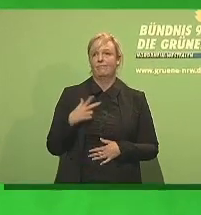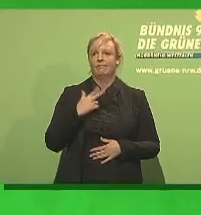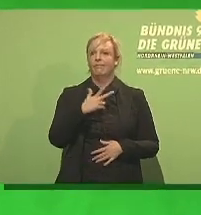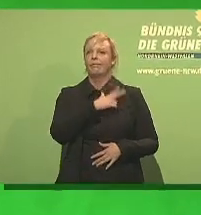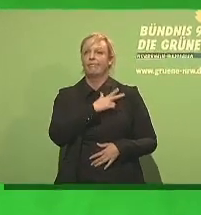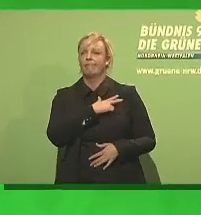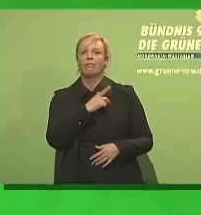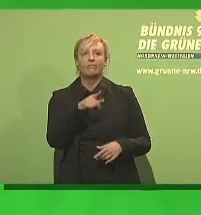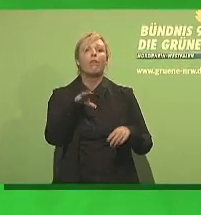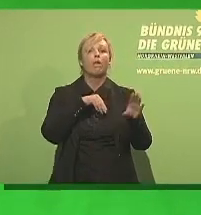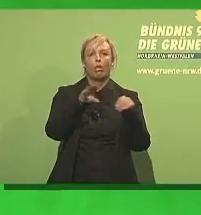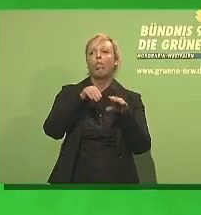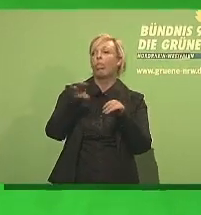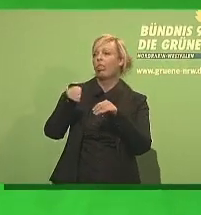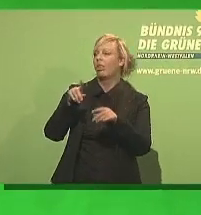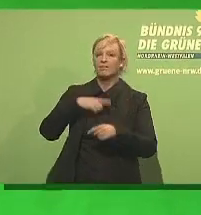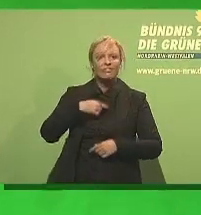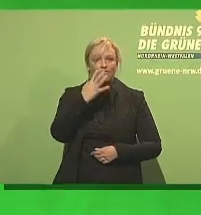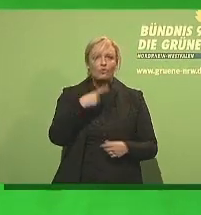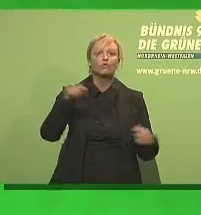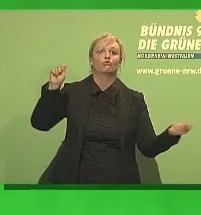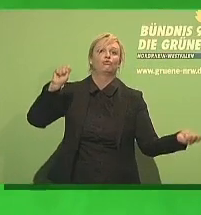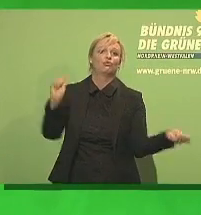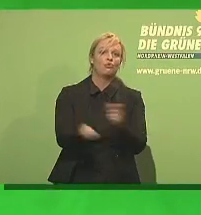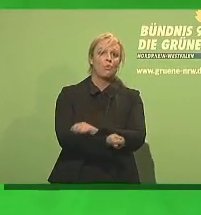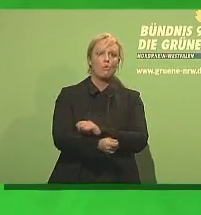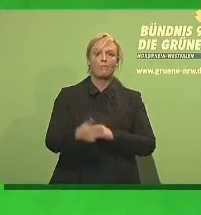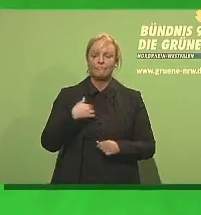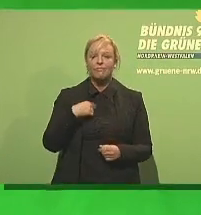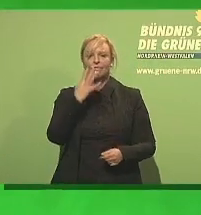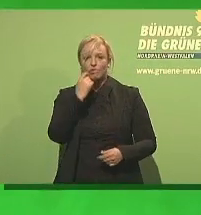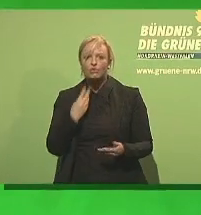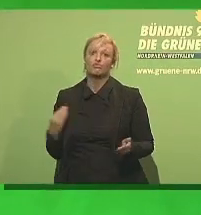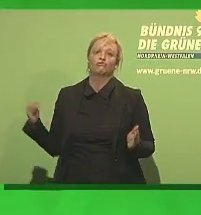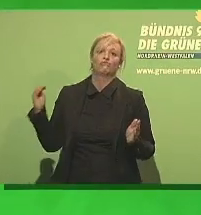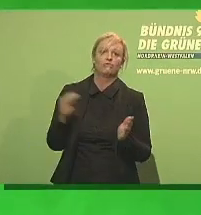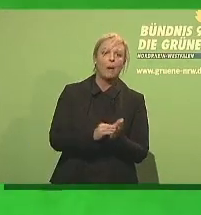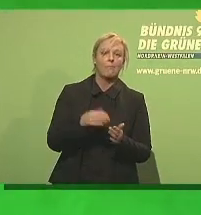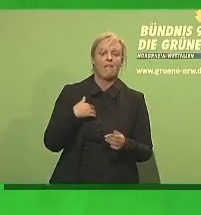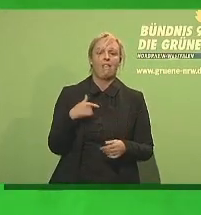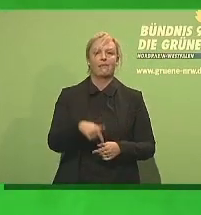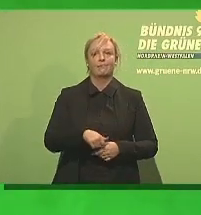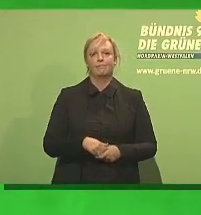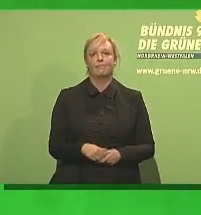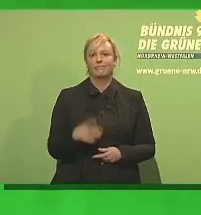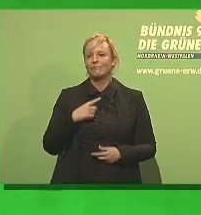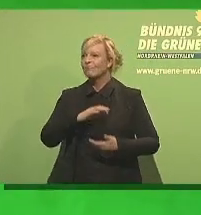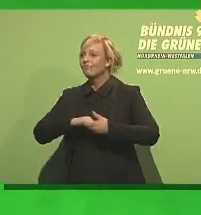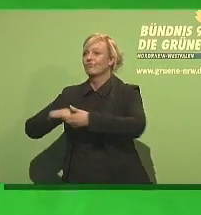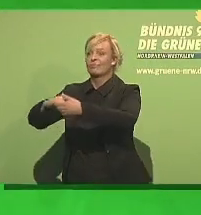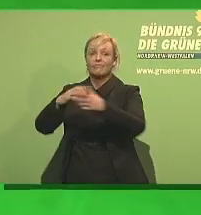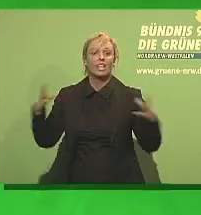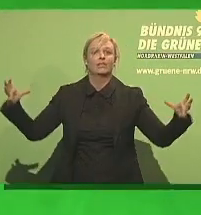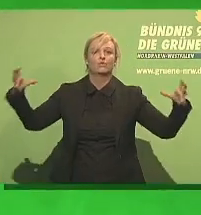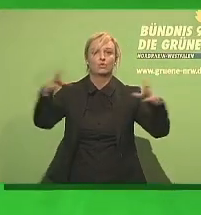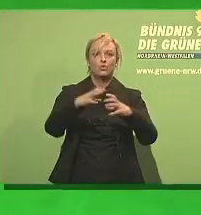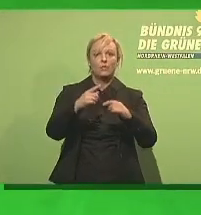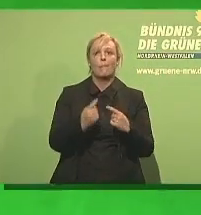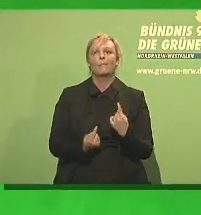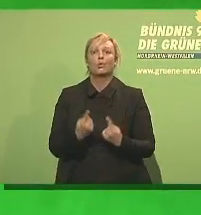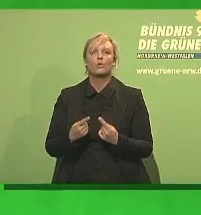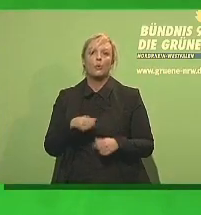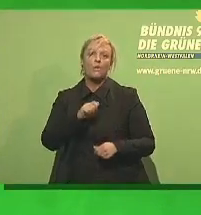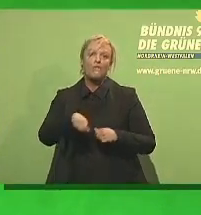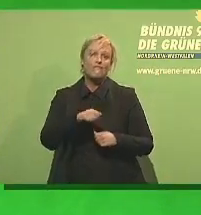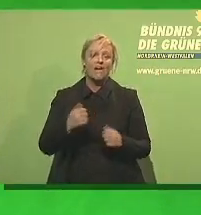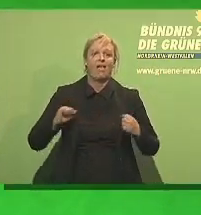zur Kenntnis, wir wollen sie ändern. Und ich wäre gern dabei und würde mit uns allen gemeinsam für einen richtig grünen Wahlkampf